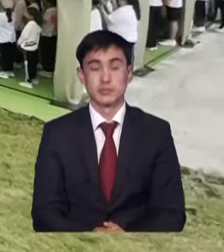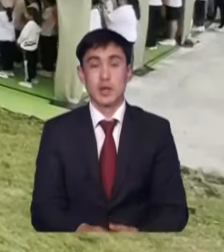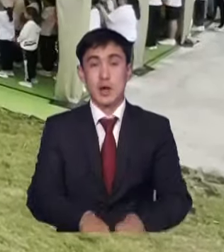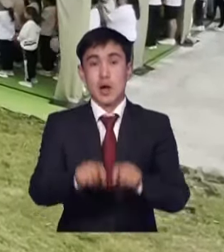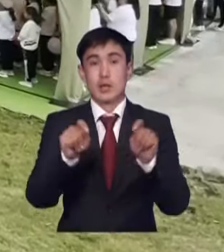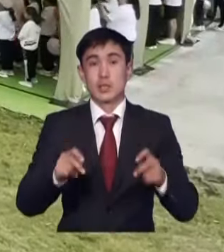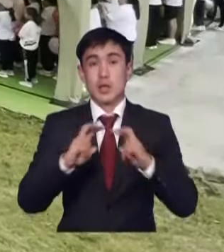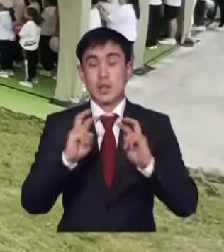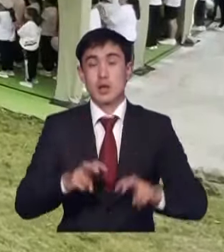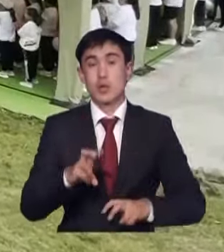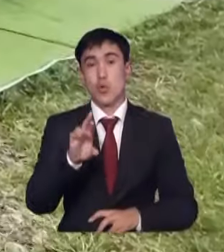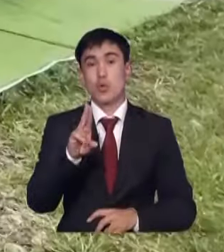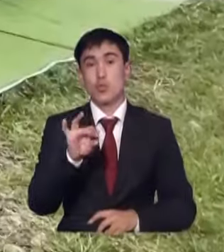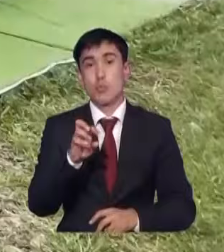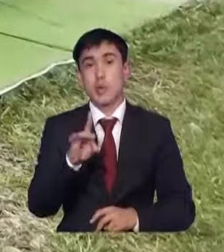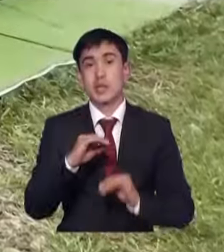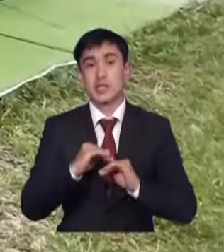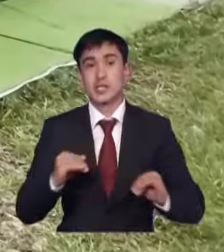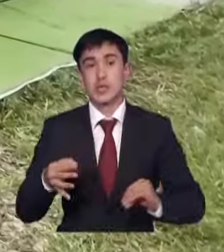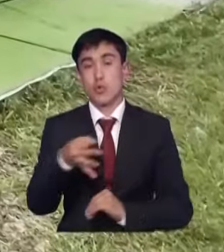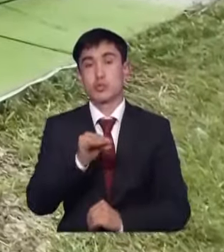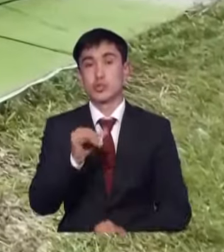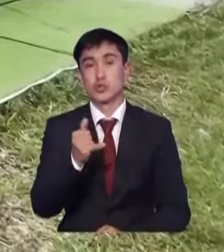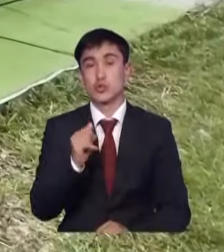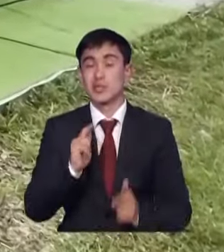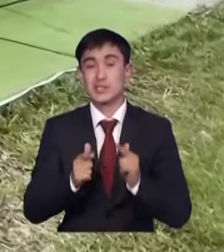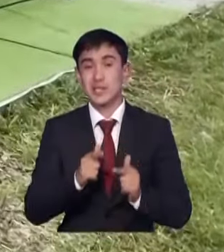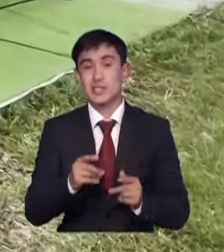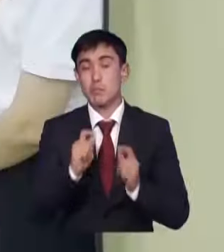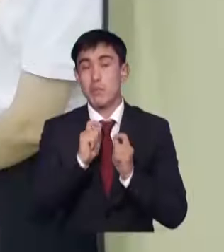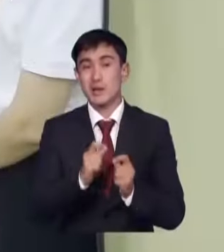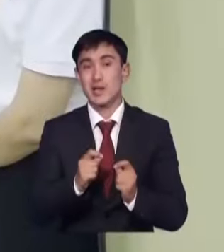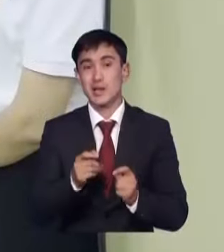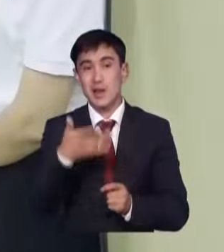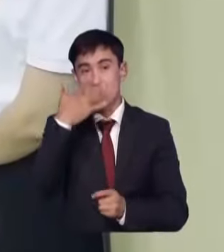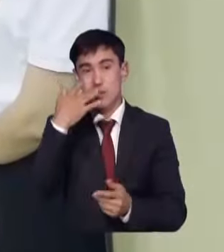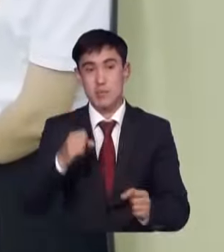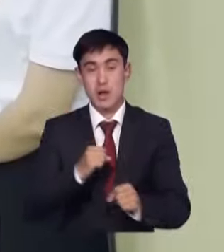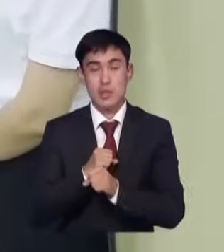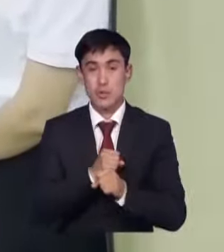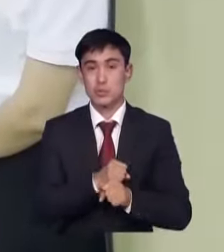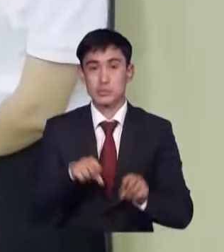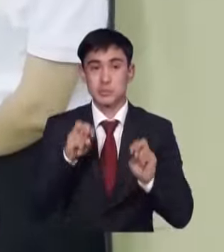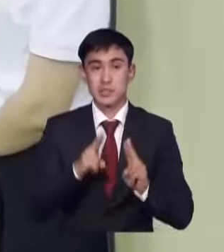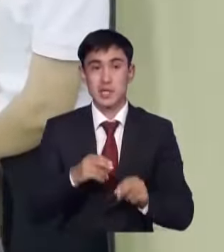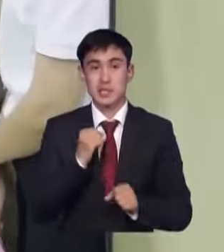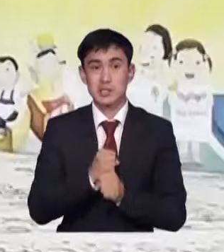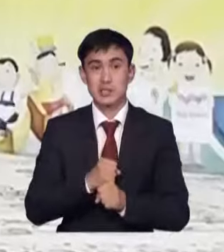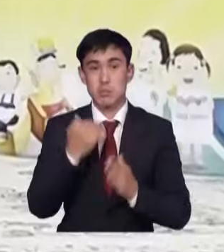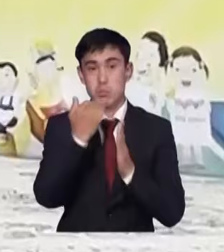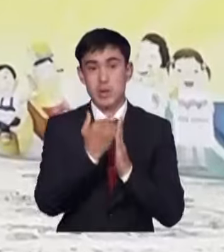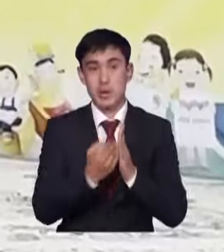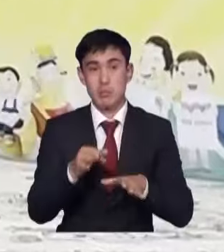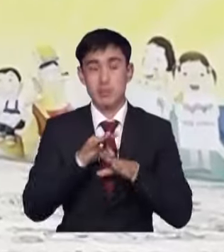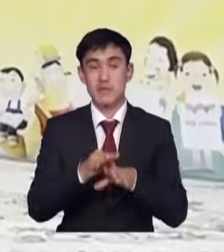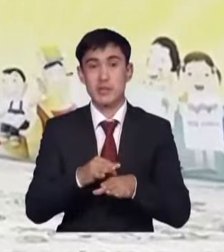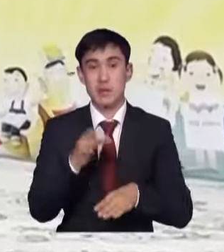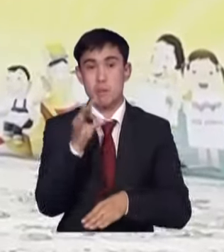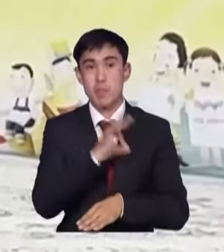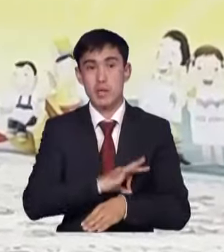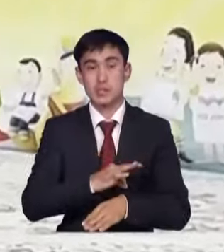Открытие лагеря Куктубе стало для школьников области ЖТСУ настоящим подарком к их летним каникулам. Специально разработанная программа проведения